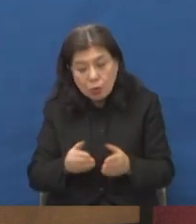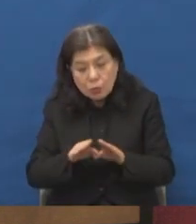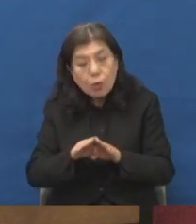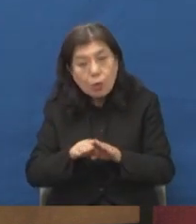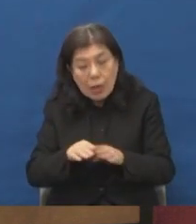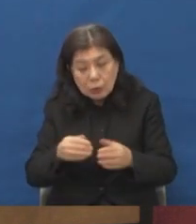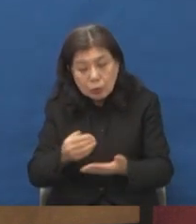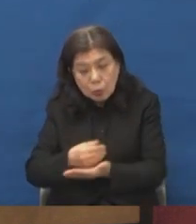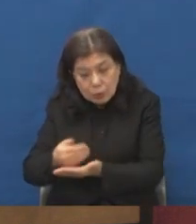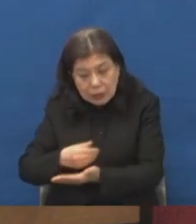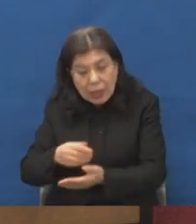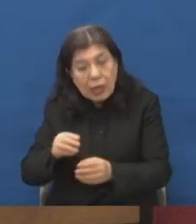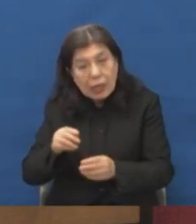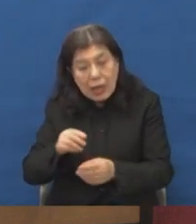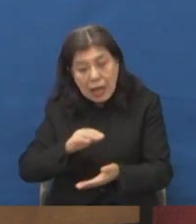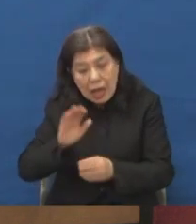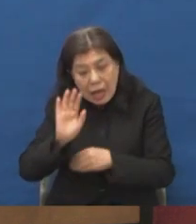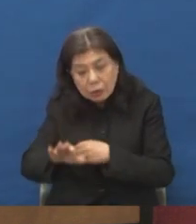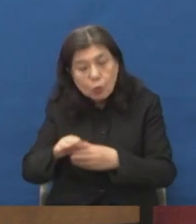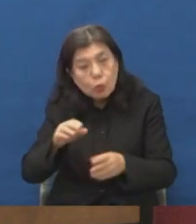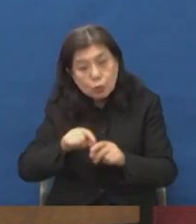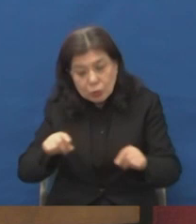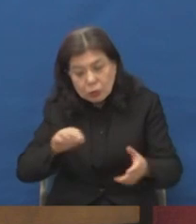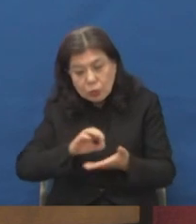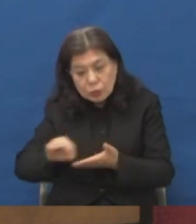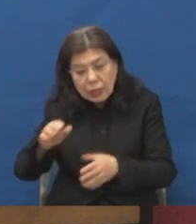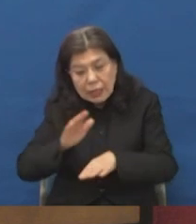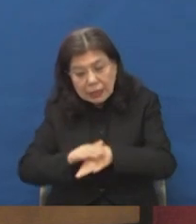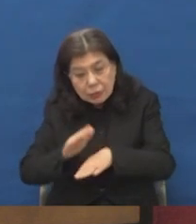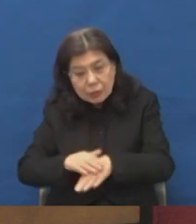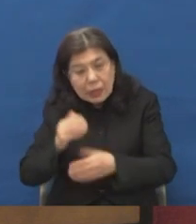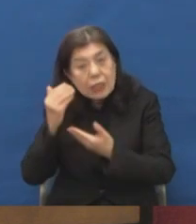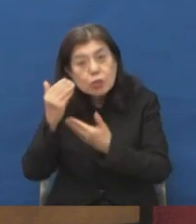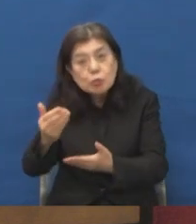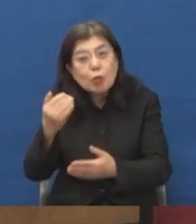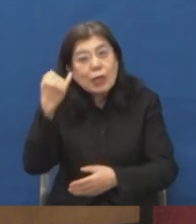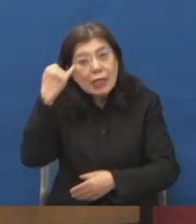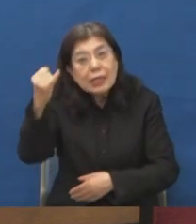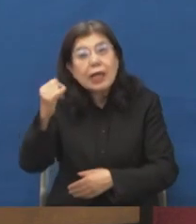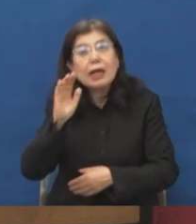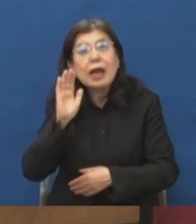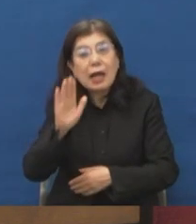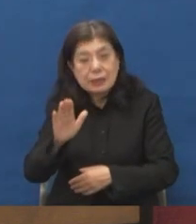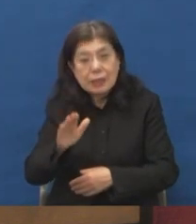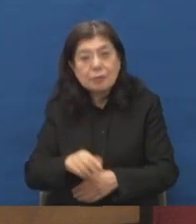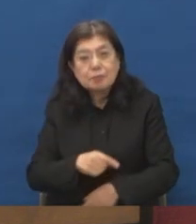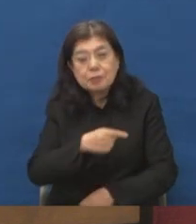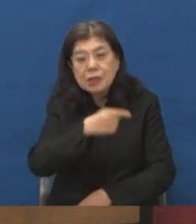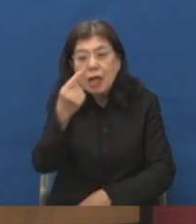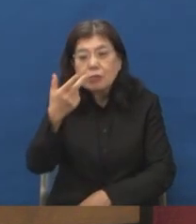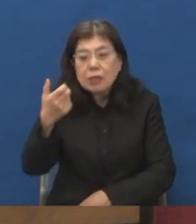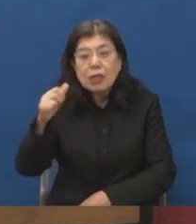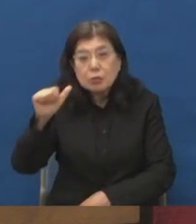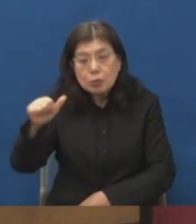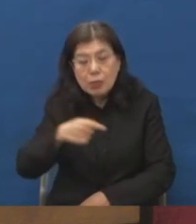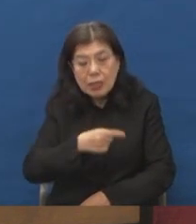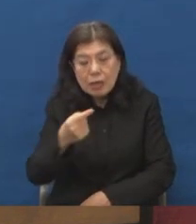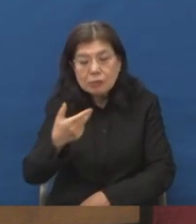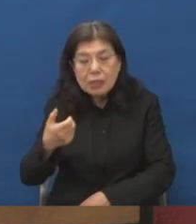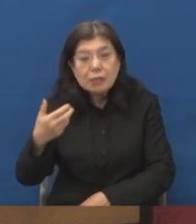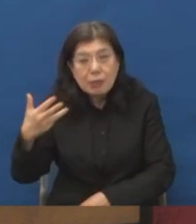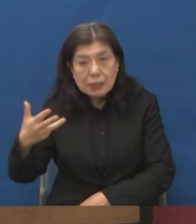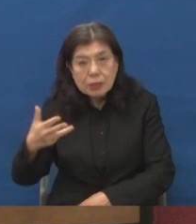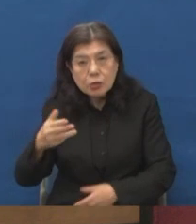との協議状況などについて質疑やご意見がありました。次に、議第175号から178号、訴えの提